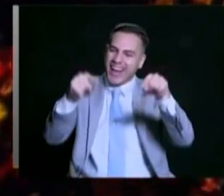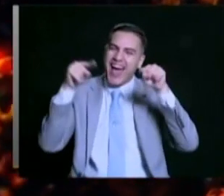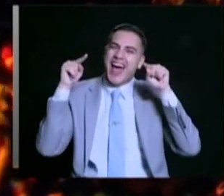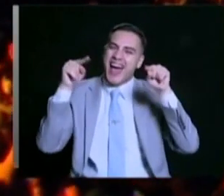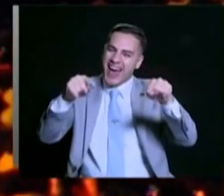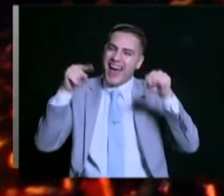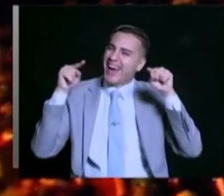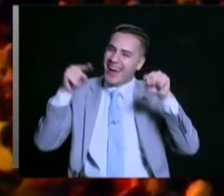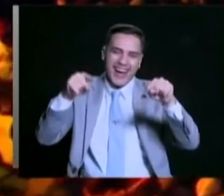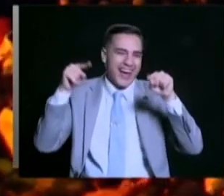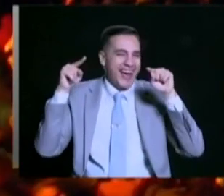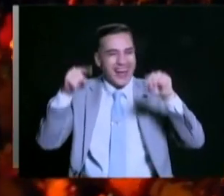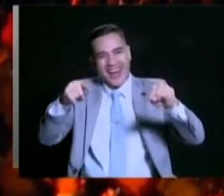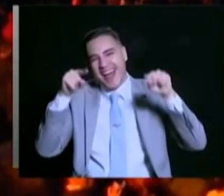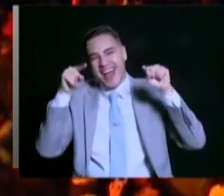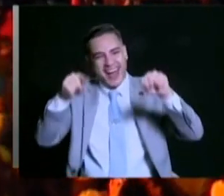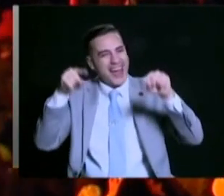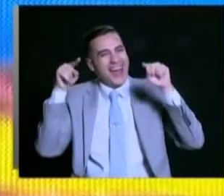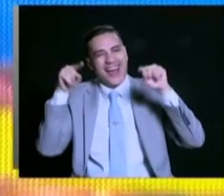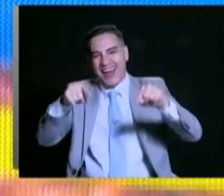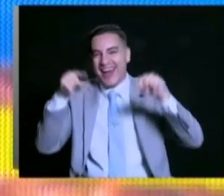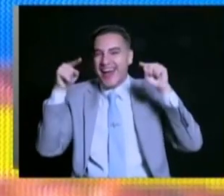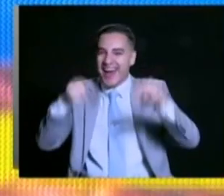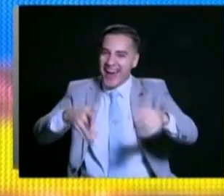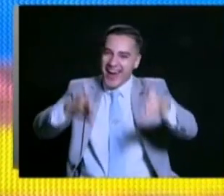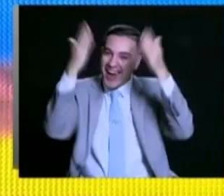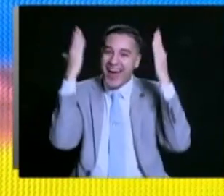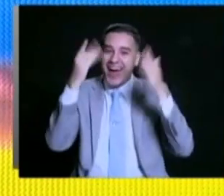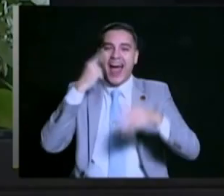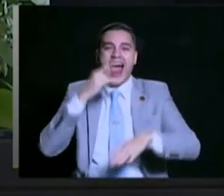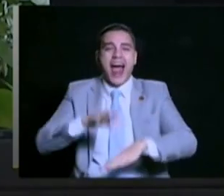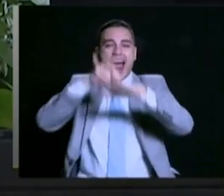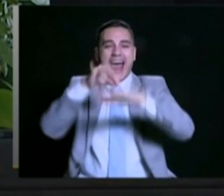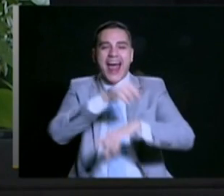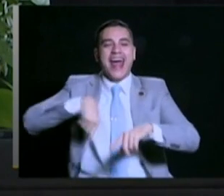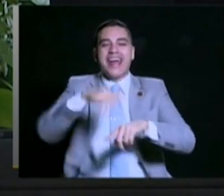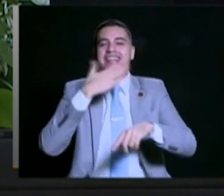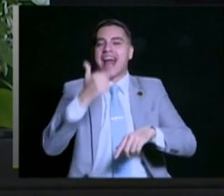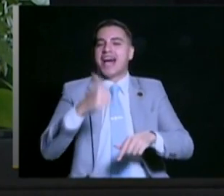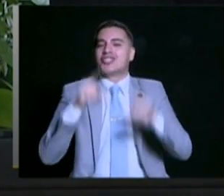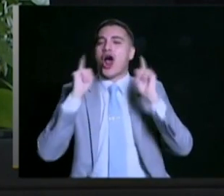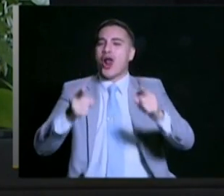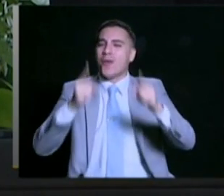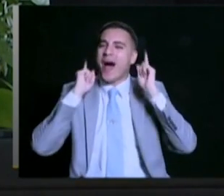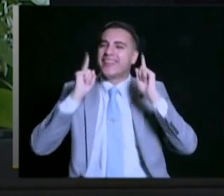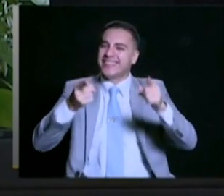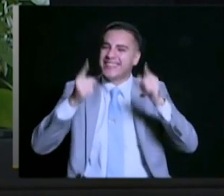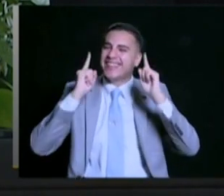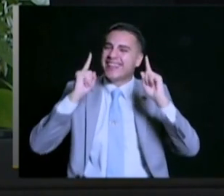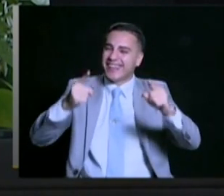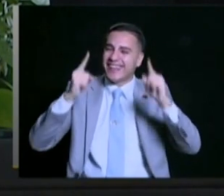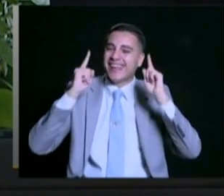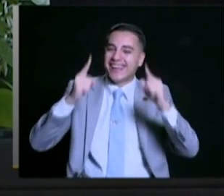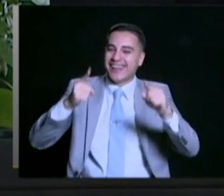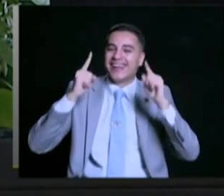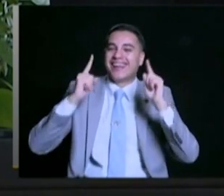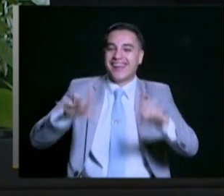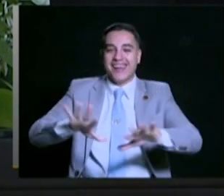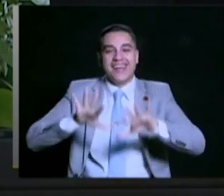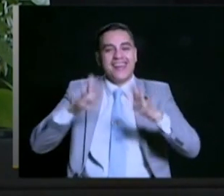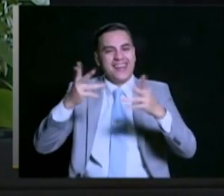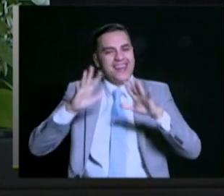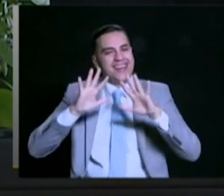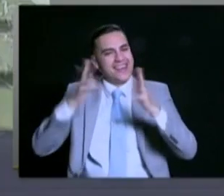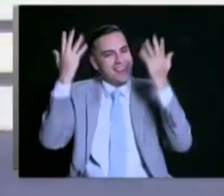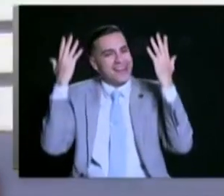والمذيعين والزملاء كلهم الناس لما كانت بتتكلم احنا بننقل الموضوع بشكل رسمي احنا في حدث على قد ما هو خيري على قد ما